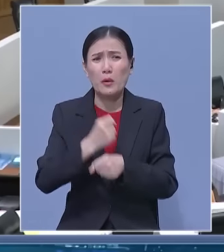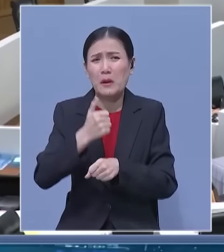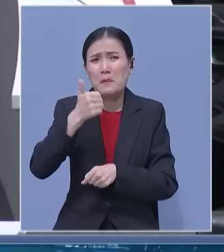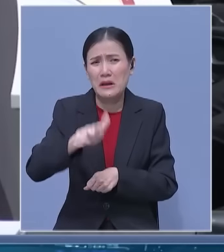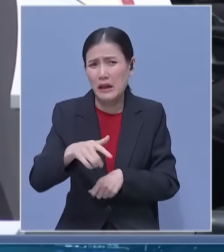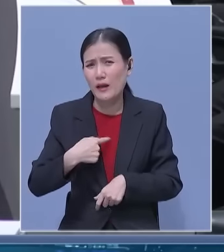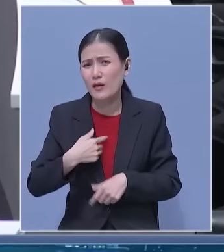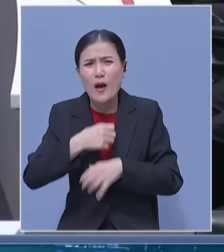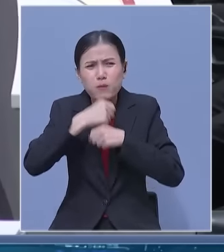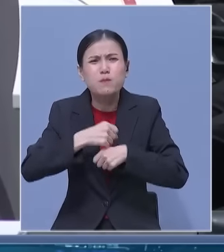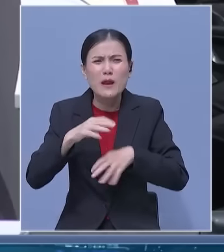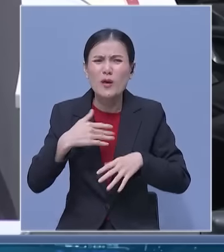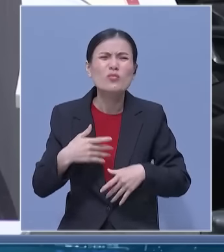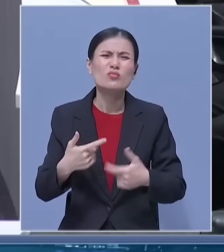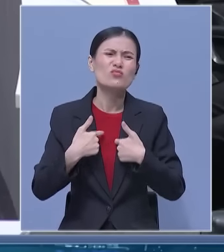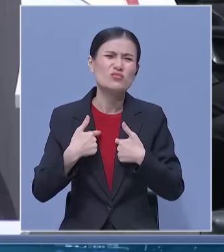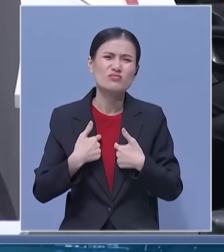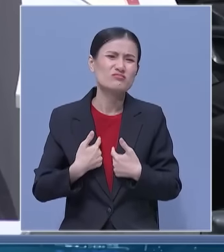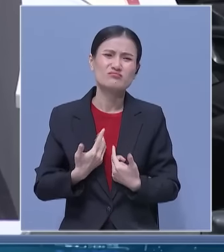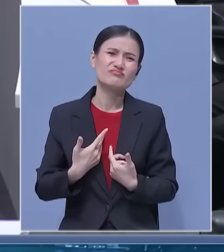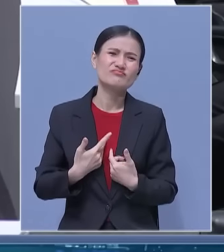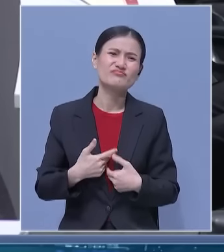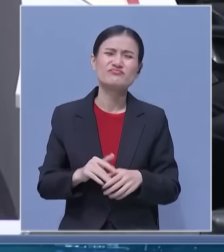คนต่างอยู่ดีกว่าเอาฟังคุณทักษิณค่ะ